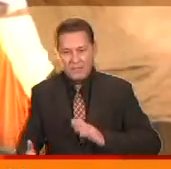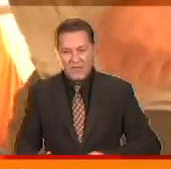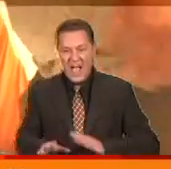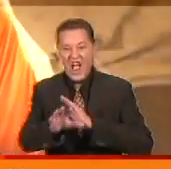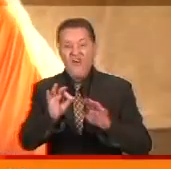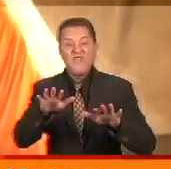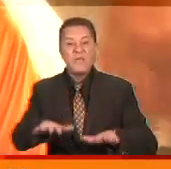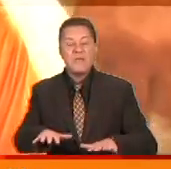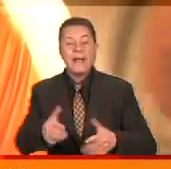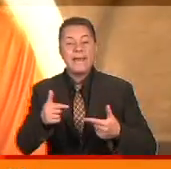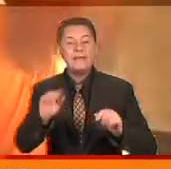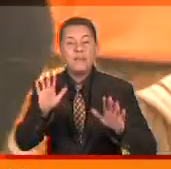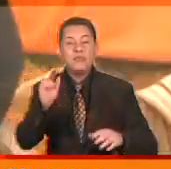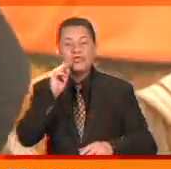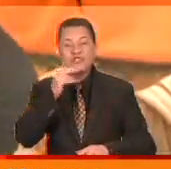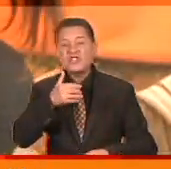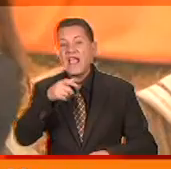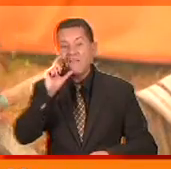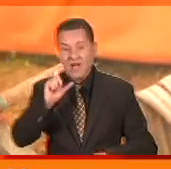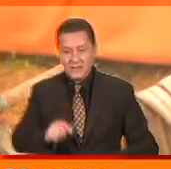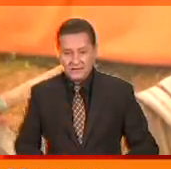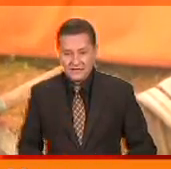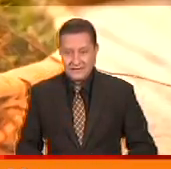будеш чаювати, яке місце подобається. Давай.